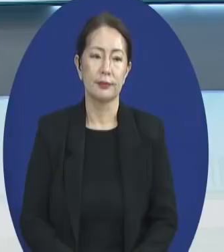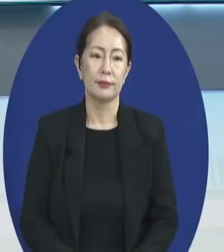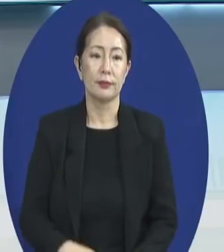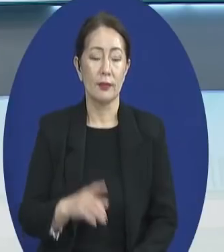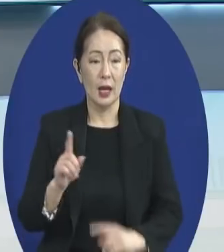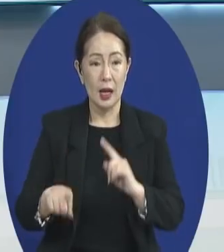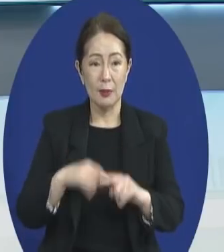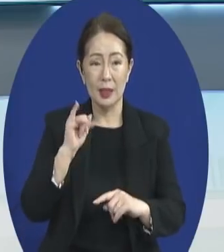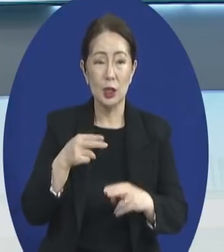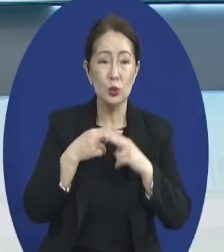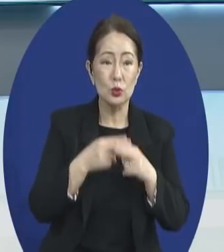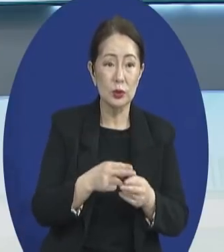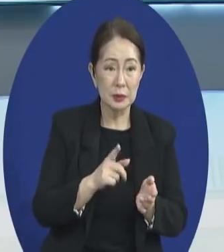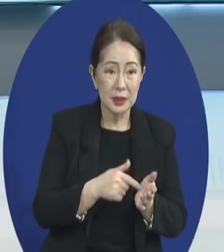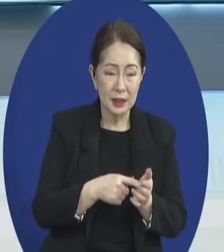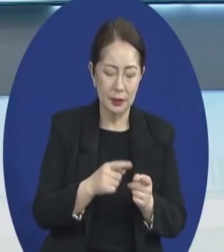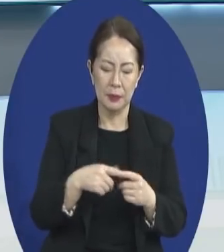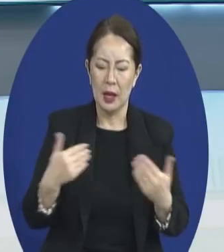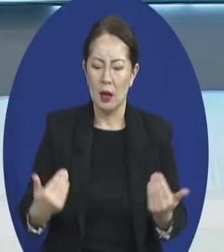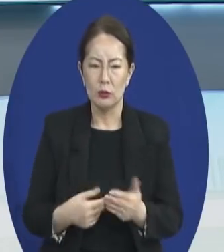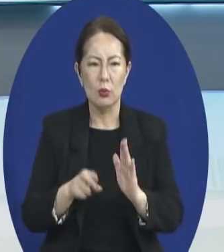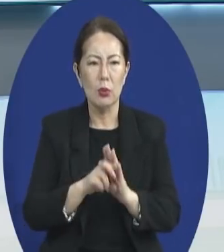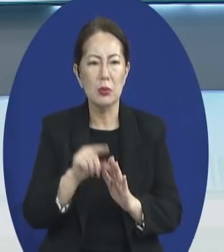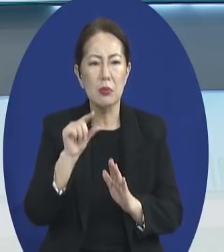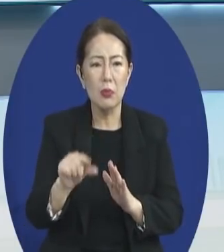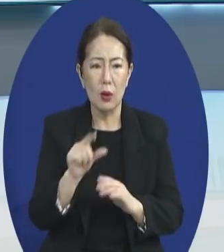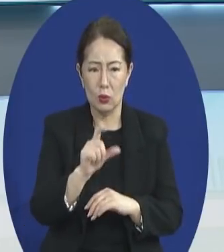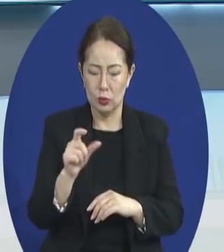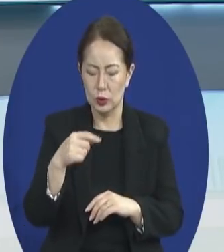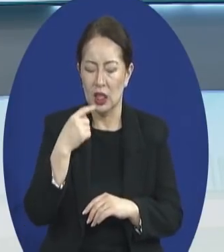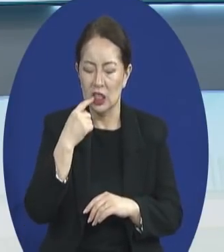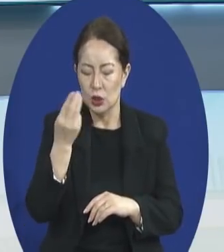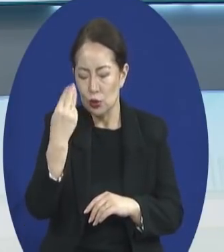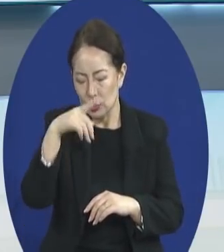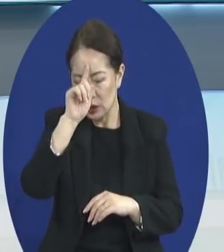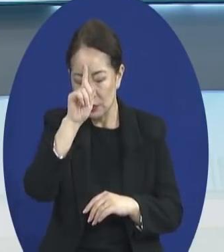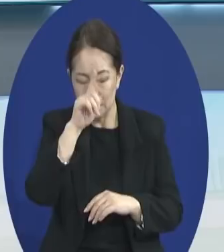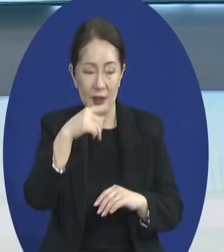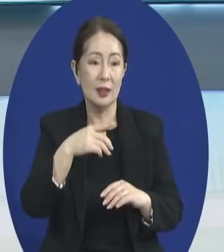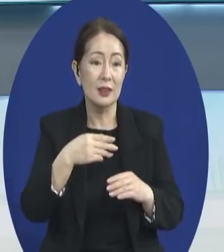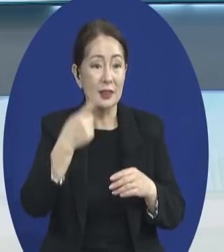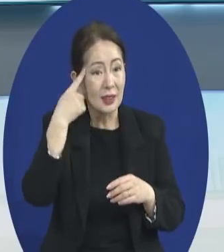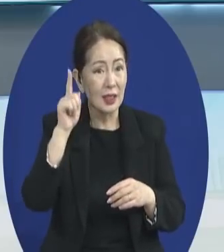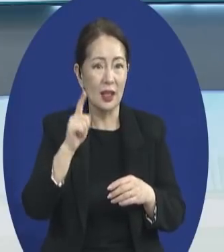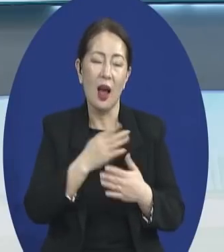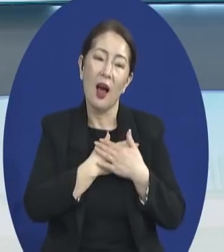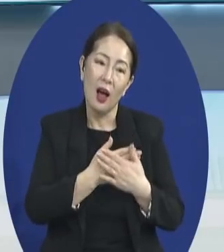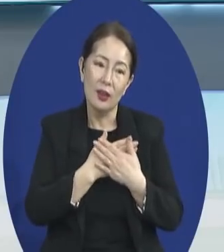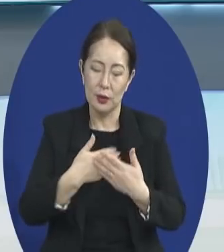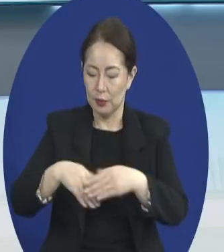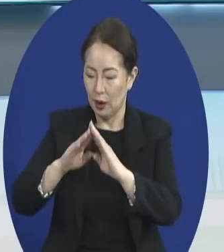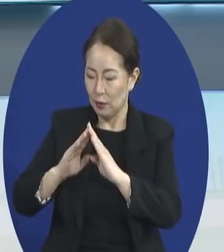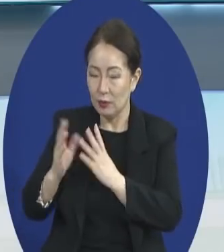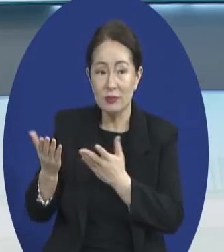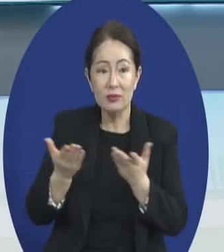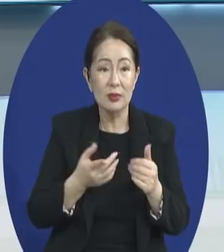Хамгийн их тусламж хэрэгтэй амьдралын боломж байхтай хэсгийн иргэддээ шүдний эмчилгээ тусламж үзүүлэх эмнэлгүүдийг санаачилж хандив тусламжаар байгуулж яваа өнөр